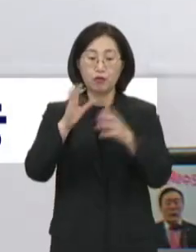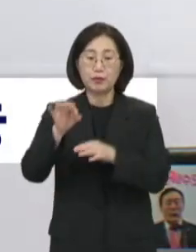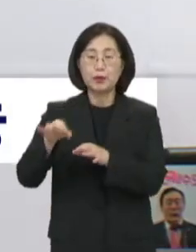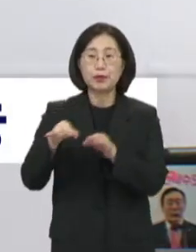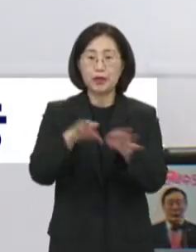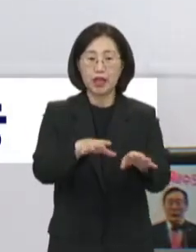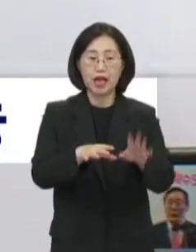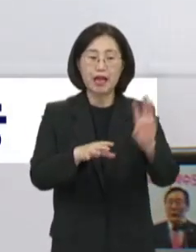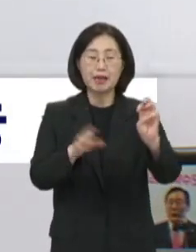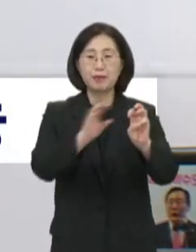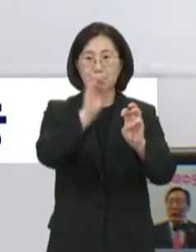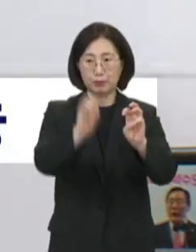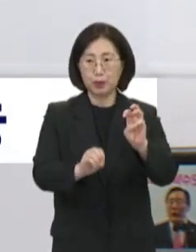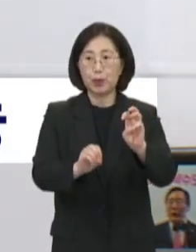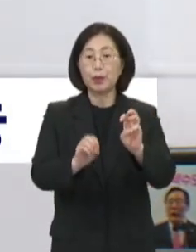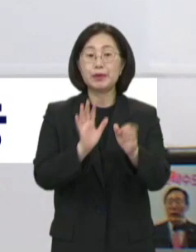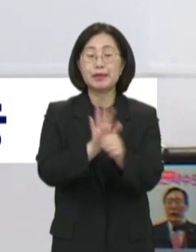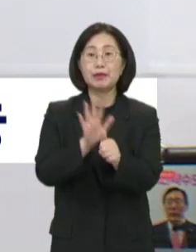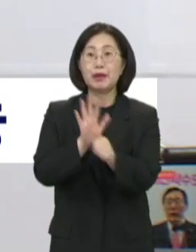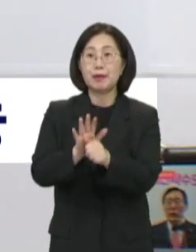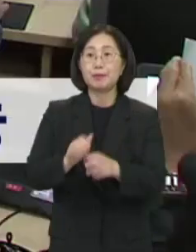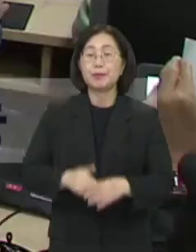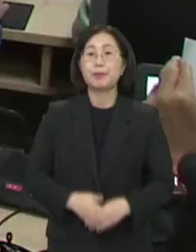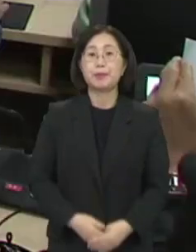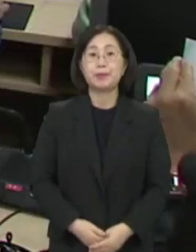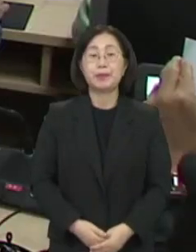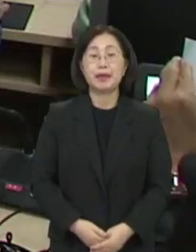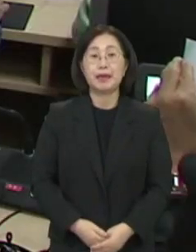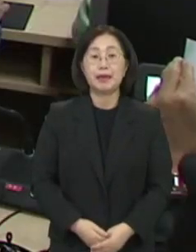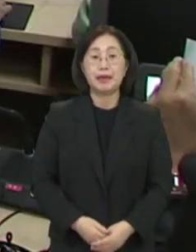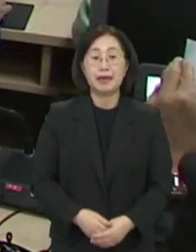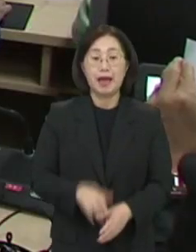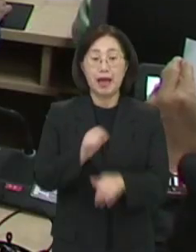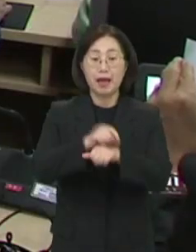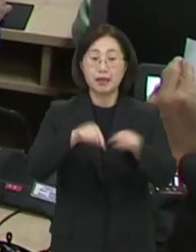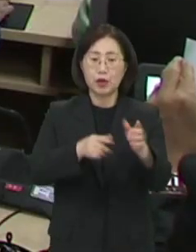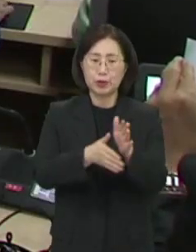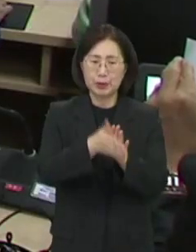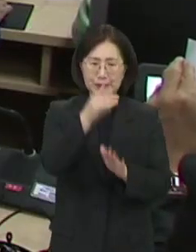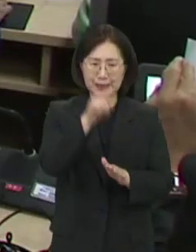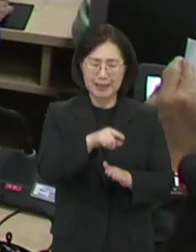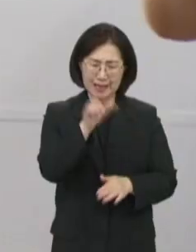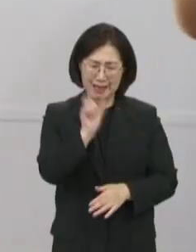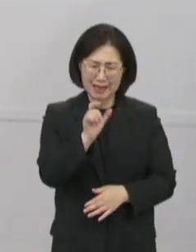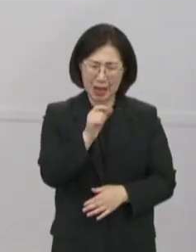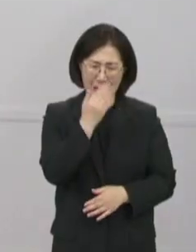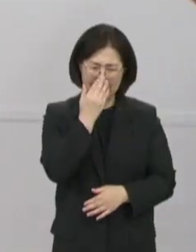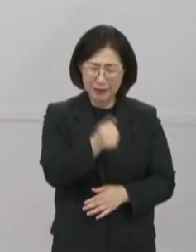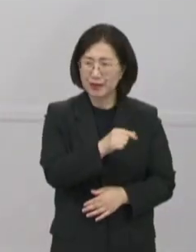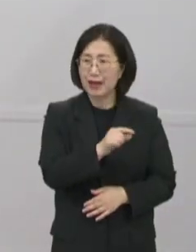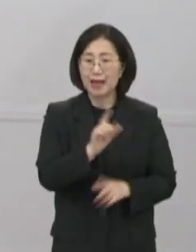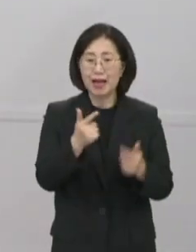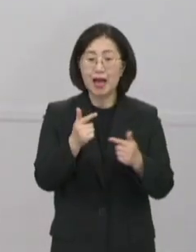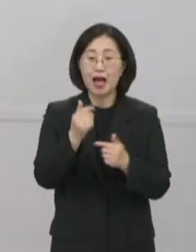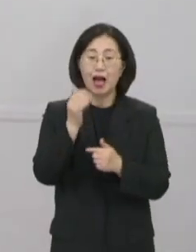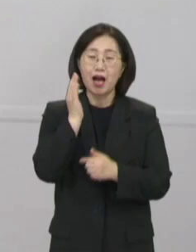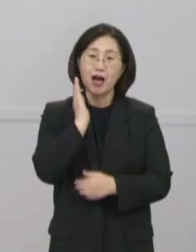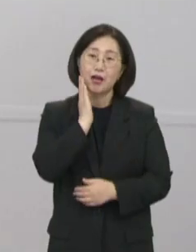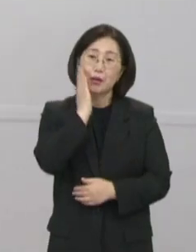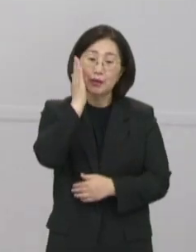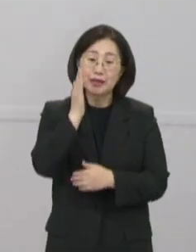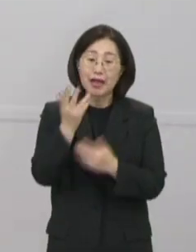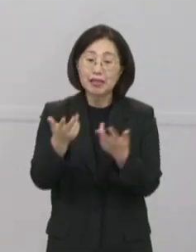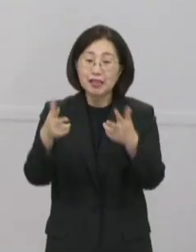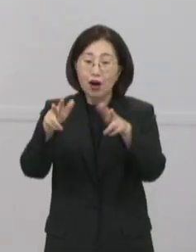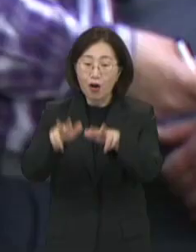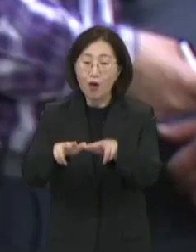최대 30%까지 지원받게 됐습니다. 특히 기존 행정도시의 딱딱한 이미지에다 녹색 정원의 부드러운 이미지를 더할 수